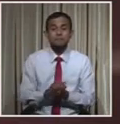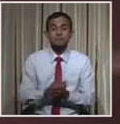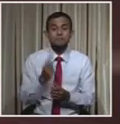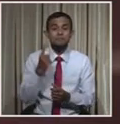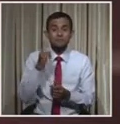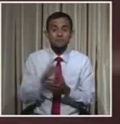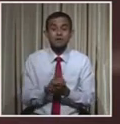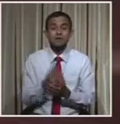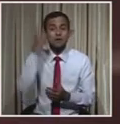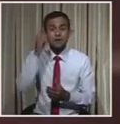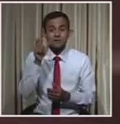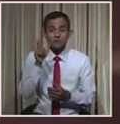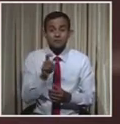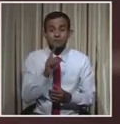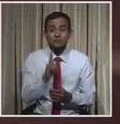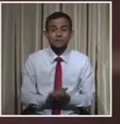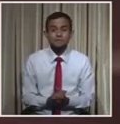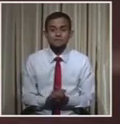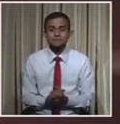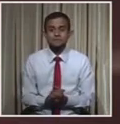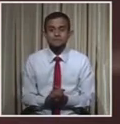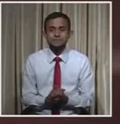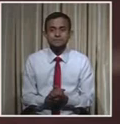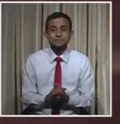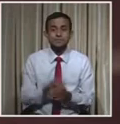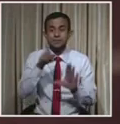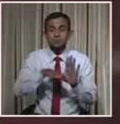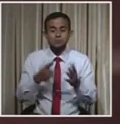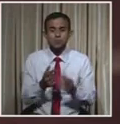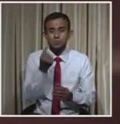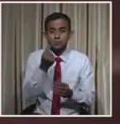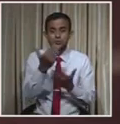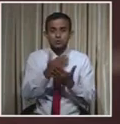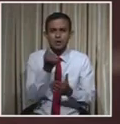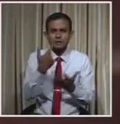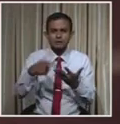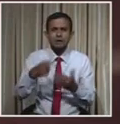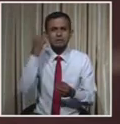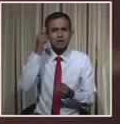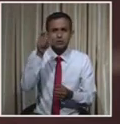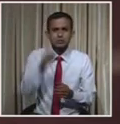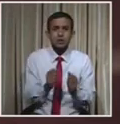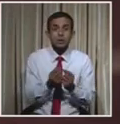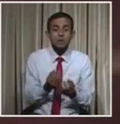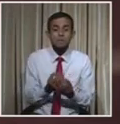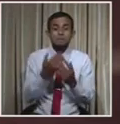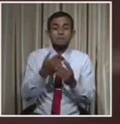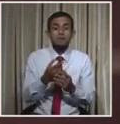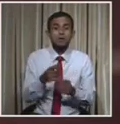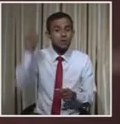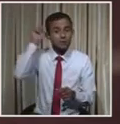තස්ස නොවඩ්ඩති අල්පසුත පුහුණු නොකල මදක් කරුණුදත් පුද්ගලයෙක්ගේ වැඩෙන්නේ